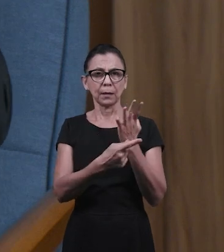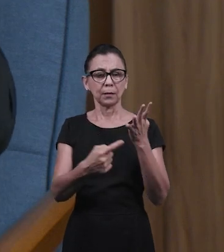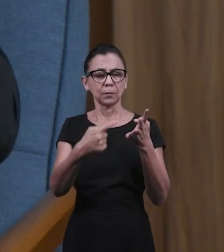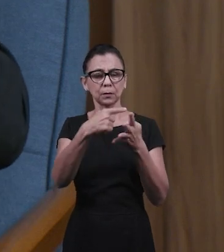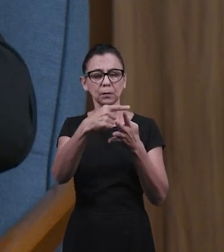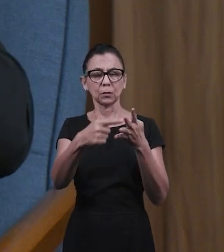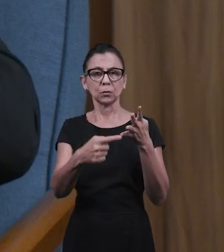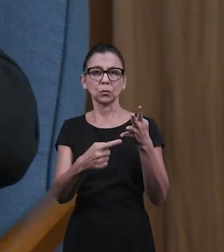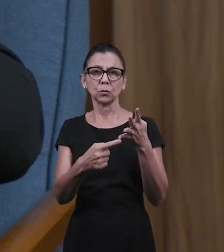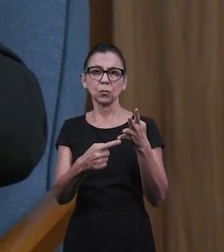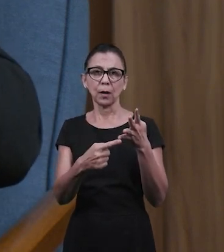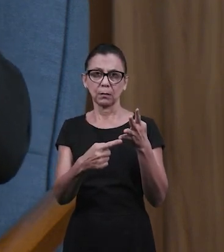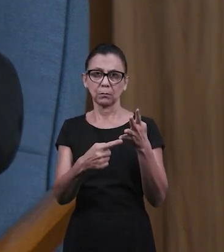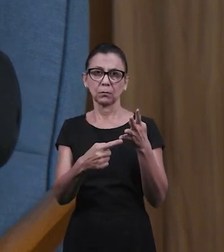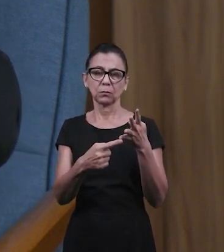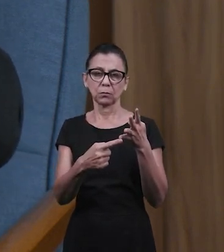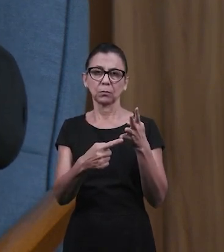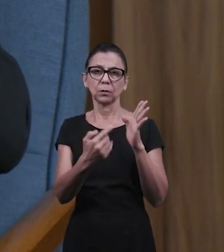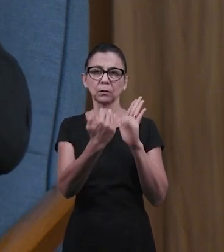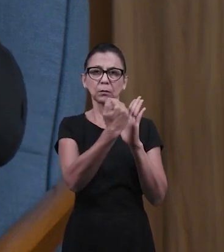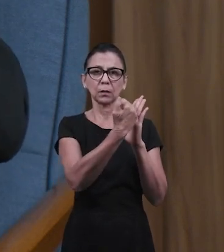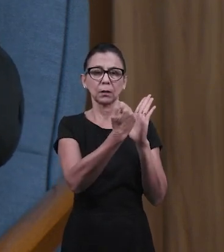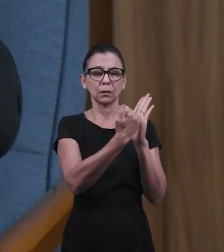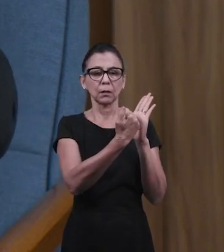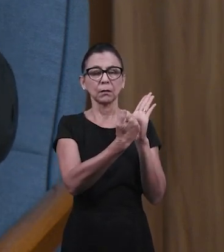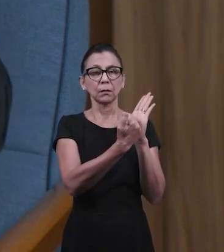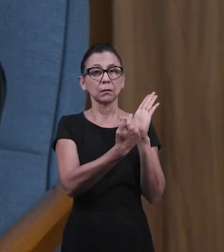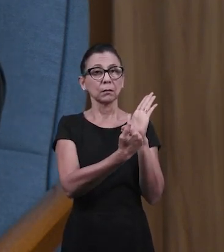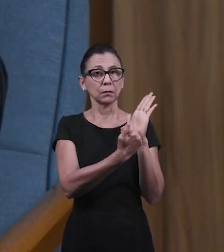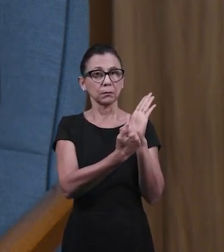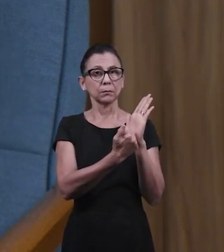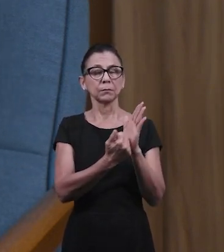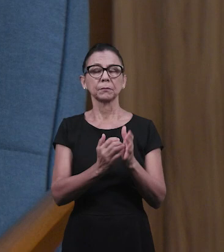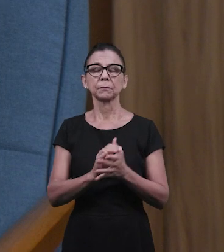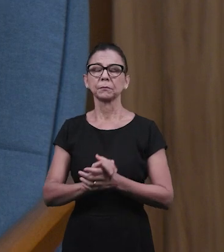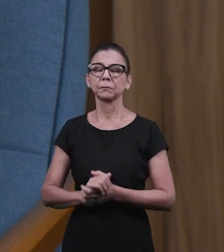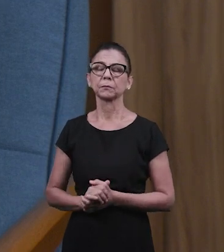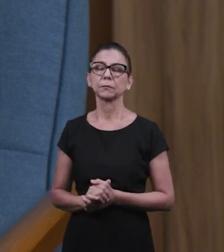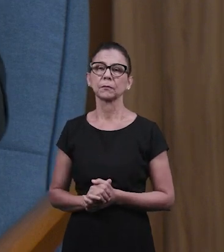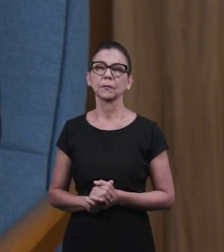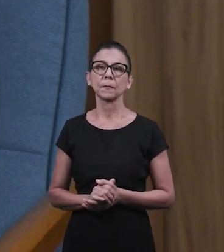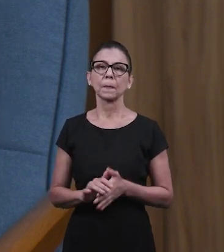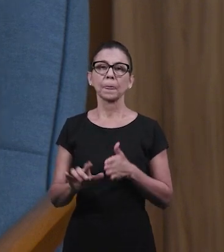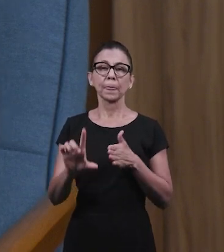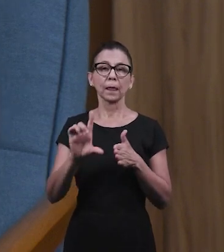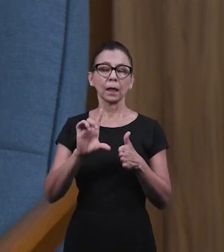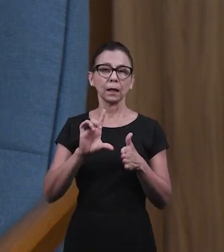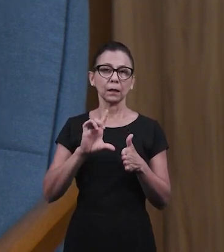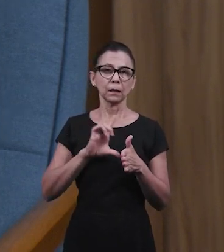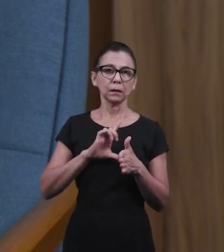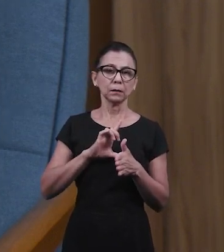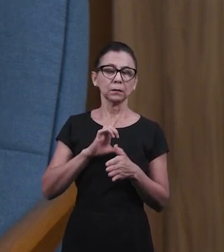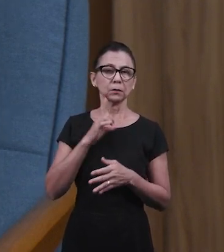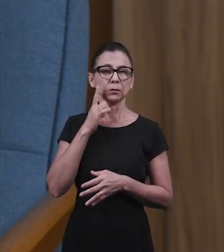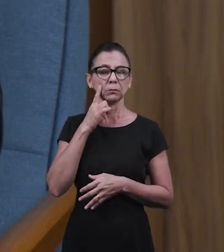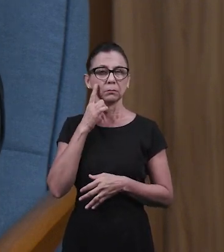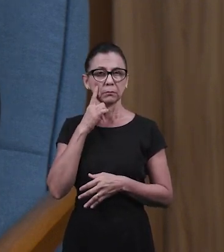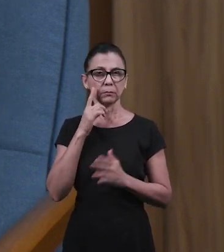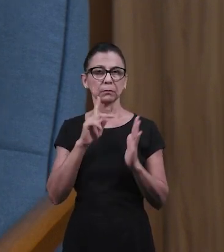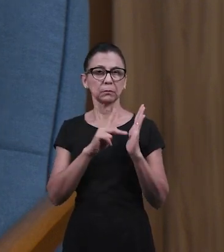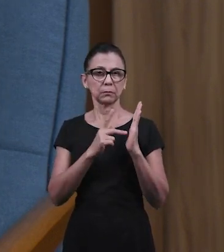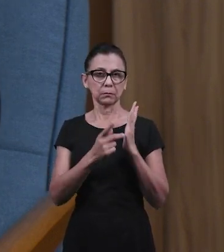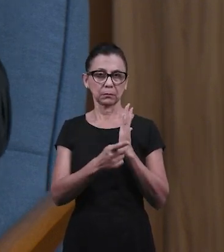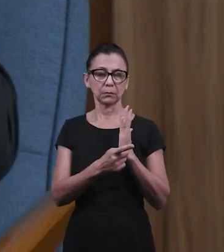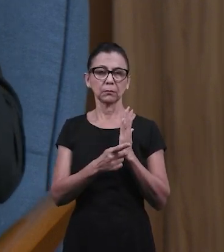paraboles qui viennent dans la séquence. Nous allons parler sur chacune. Mais avant d'entrer dans les paraboles, je